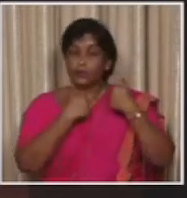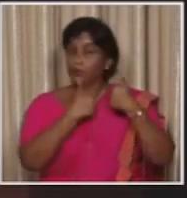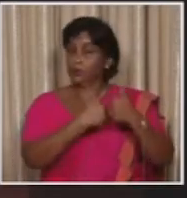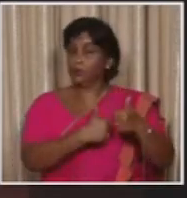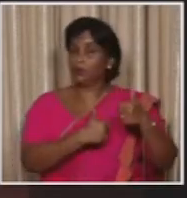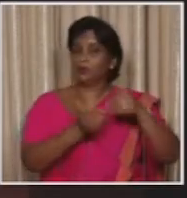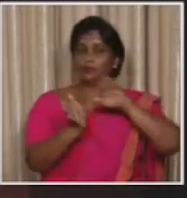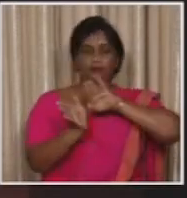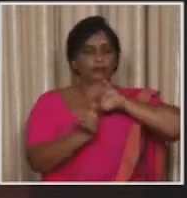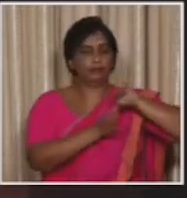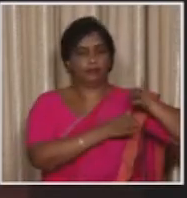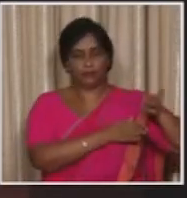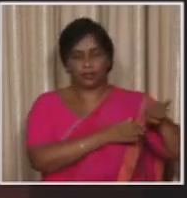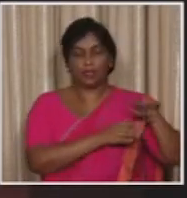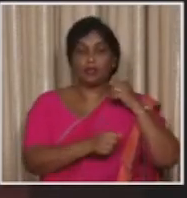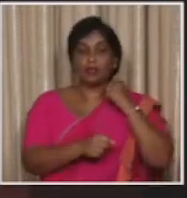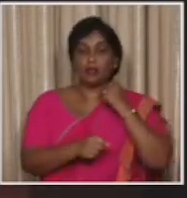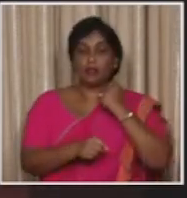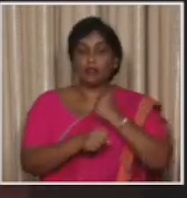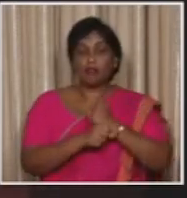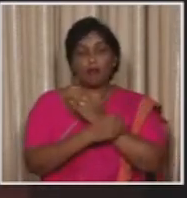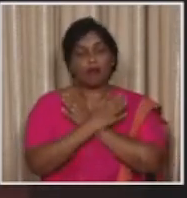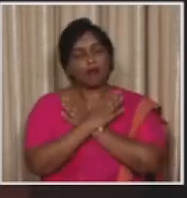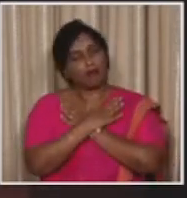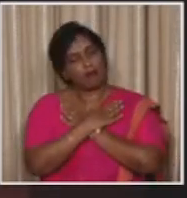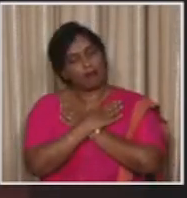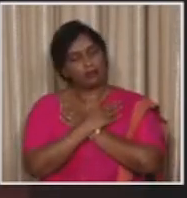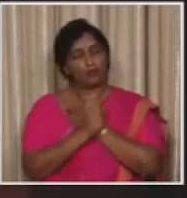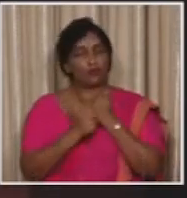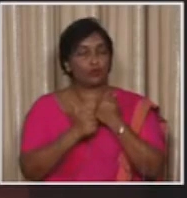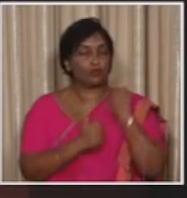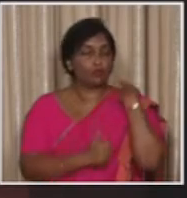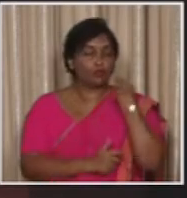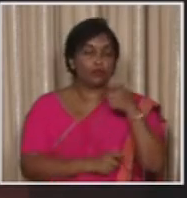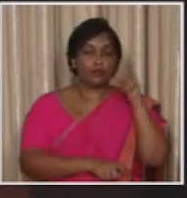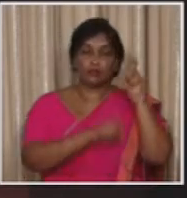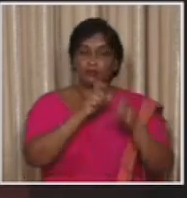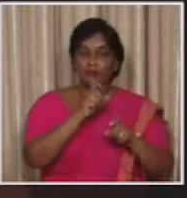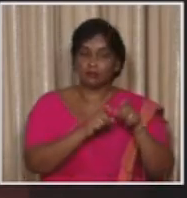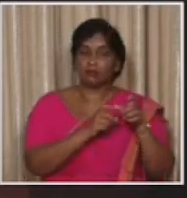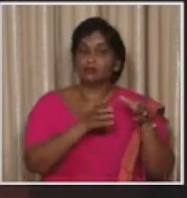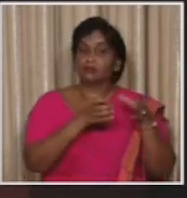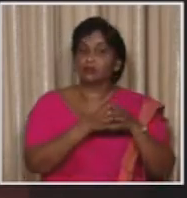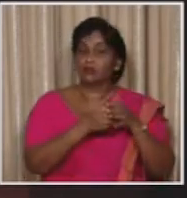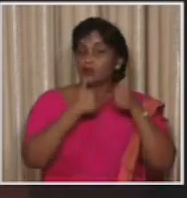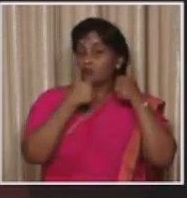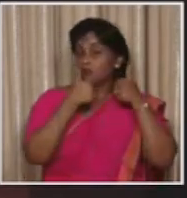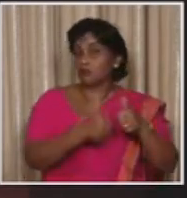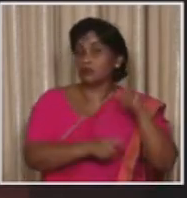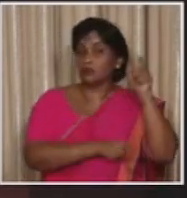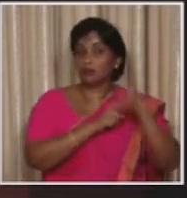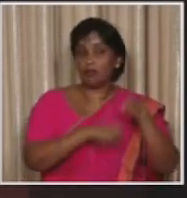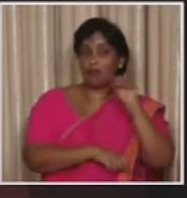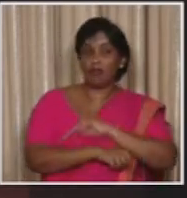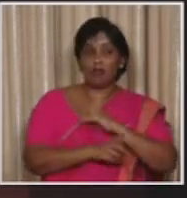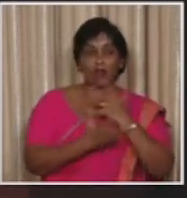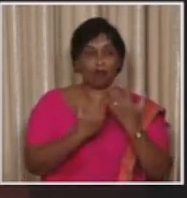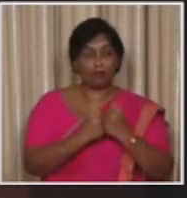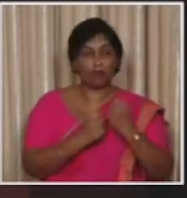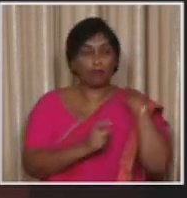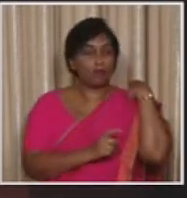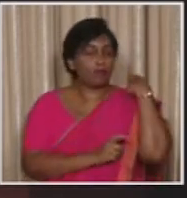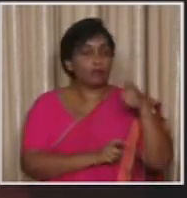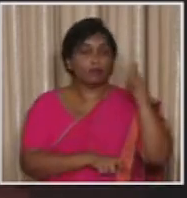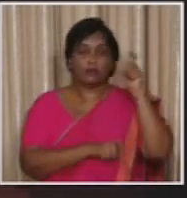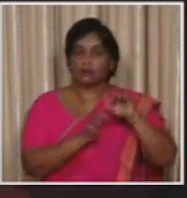හැරුණකොට, රජයේ ආදරය කරන සුපිරි ධනවත් සුපර්නෝමල් ප්‍රොෆිට් ගහන කෝටි